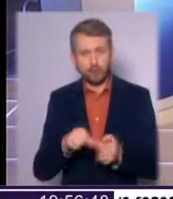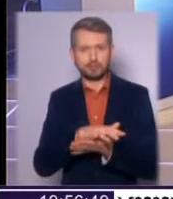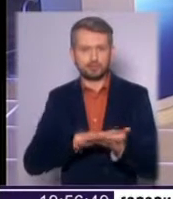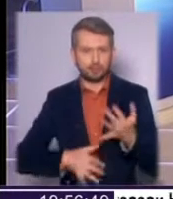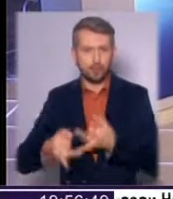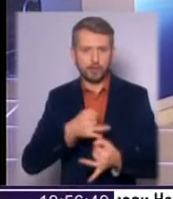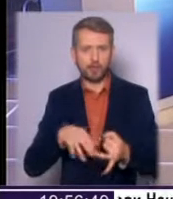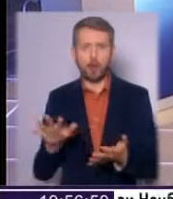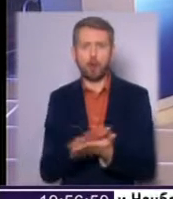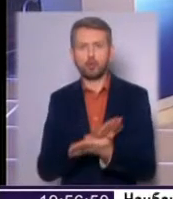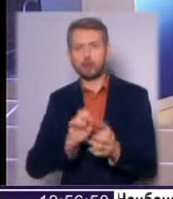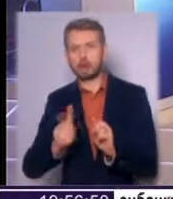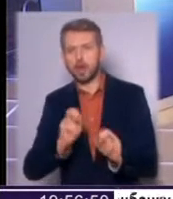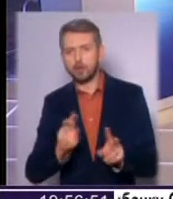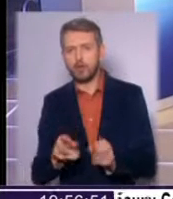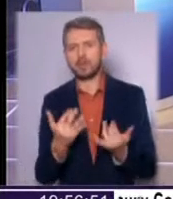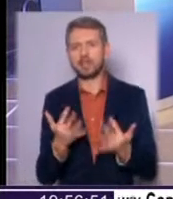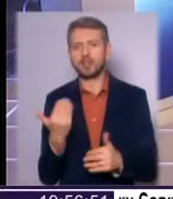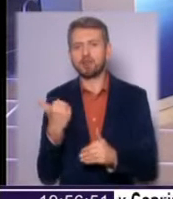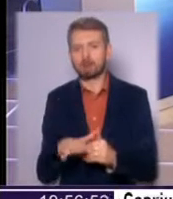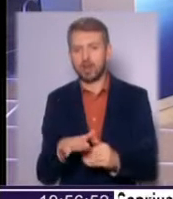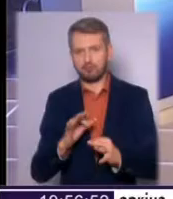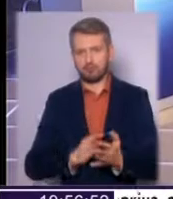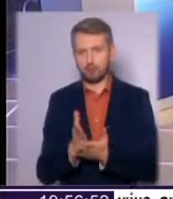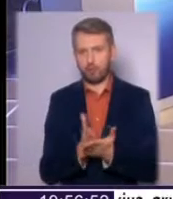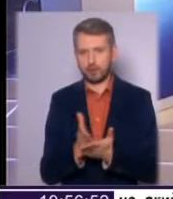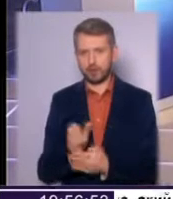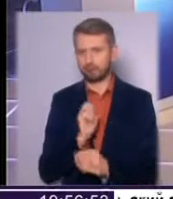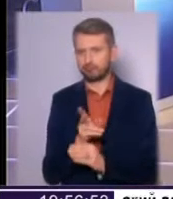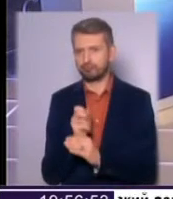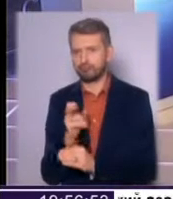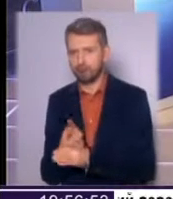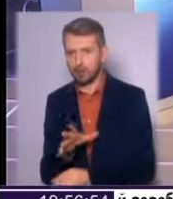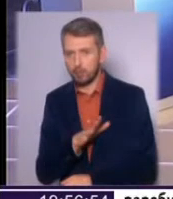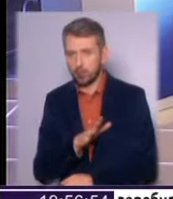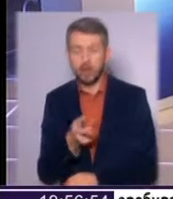про люстрацію, скільки вже потрапило чиновників під очищення